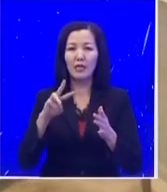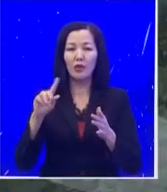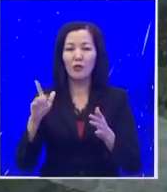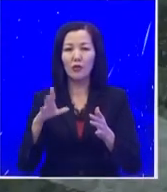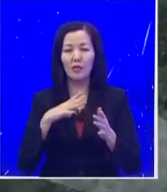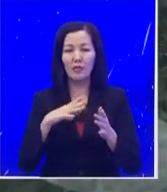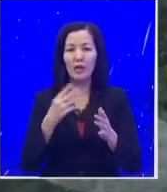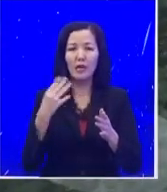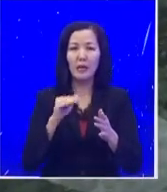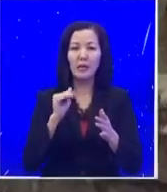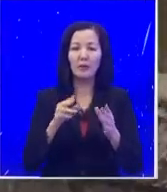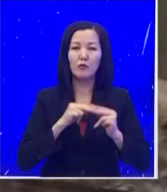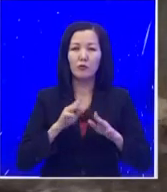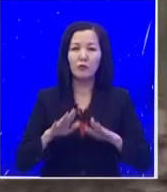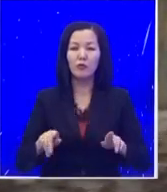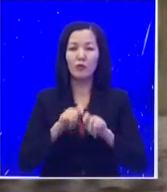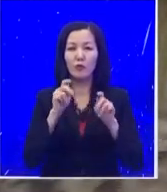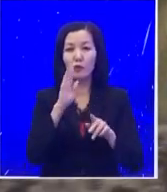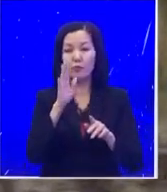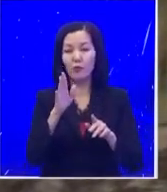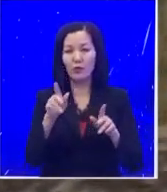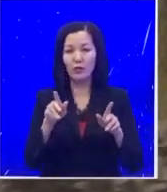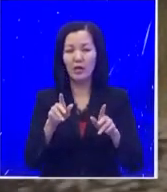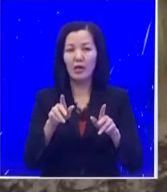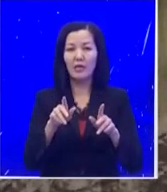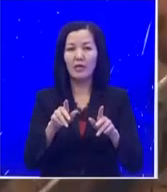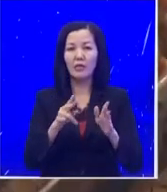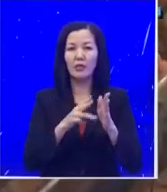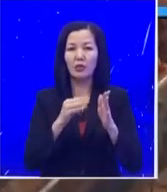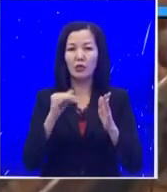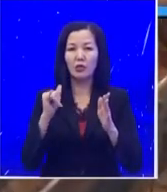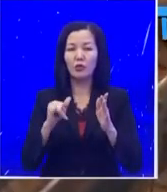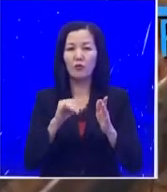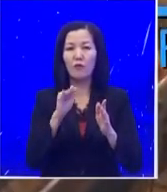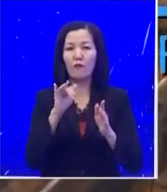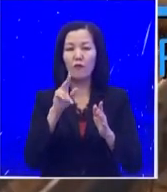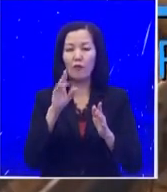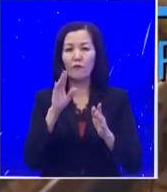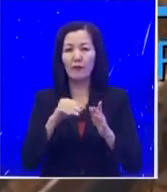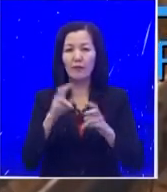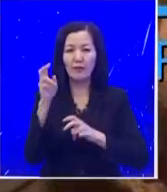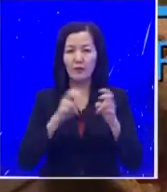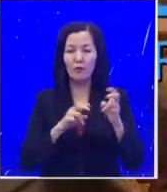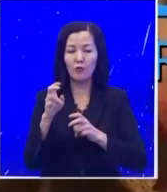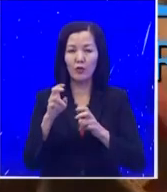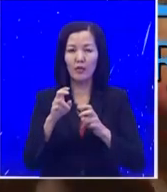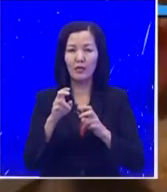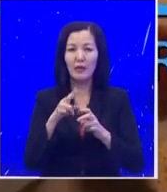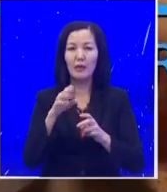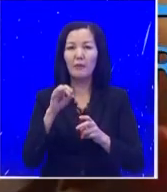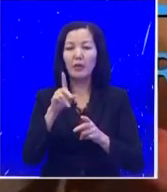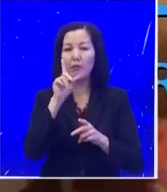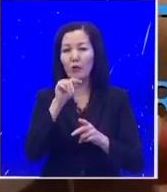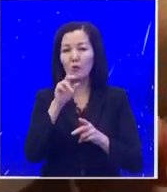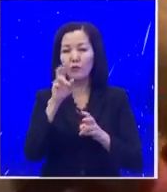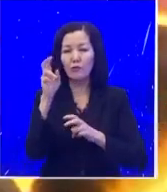теңгелік, 40 мың жұмыс орындық. Таяу болашақта іскасарлары жетсу вольфрамы Алацем зауыты өндірісі, Прима құс